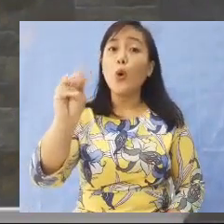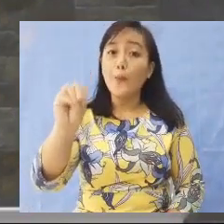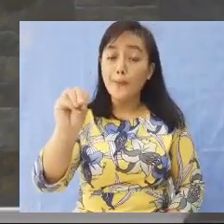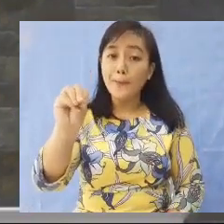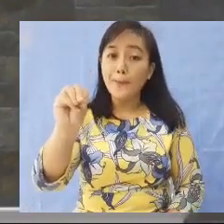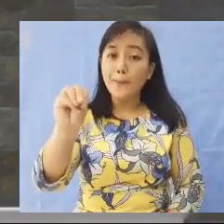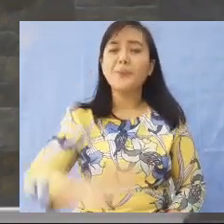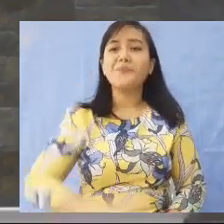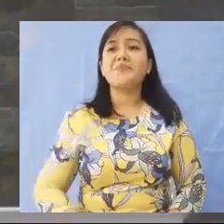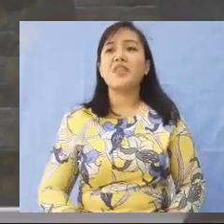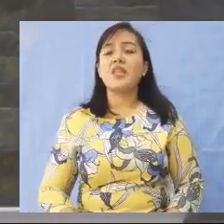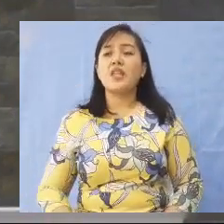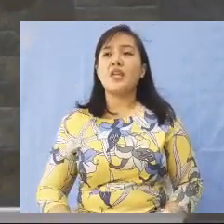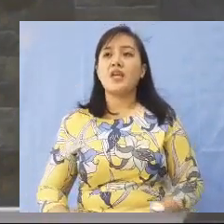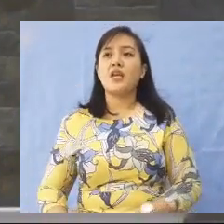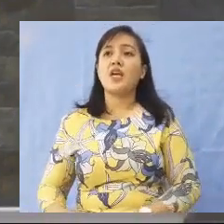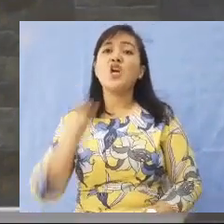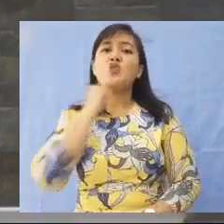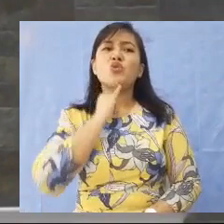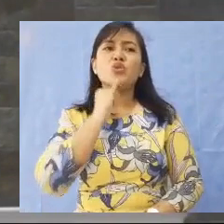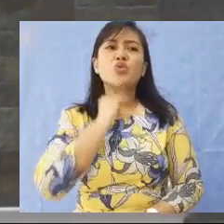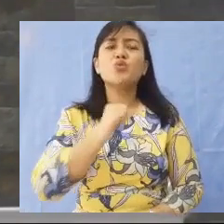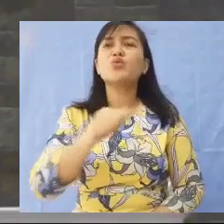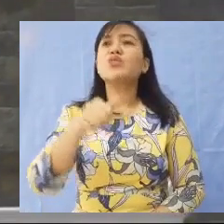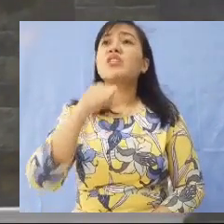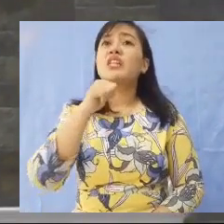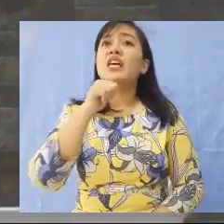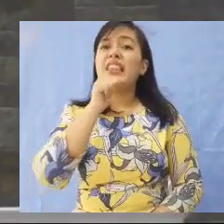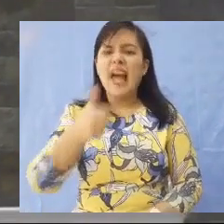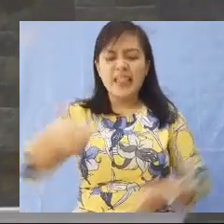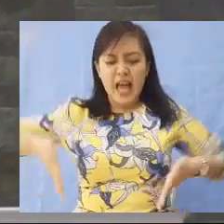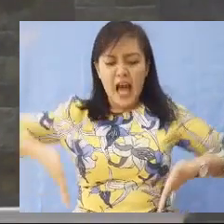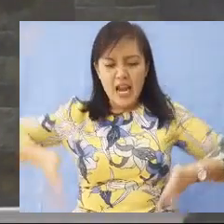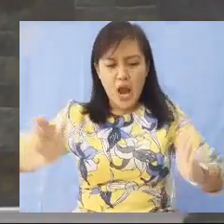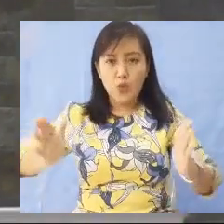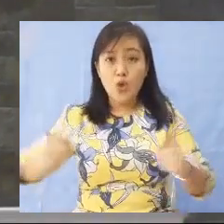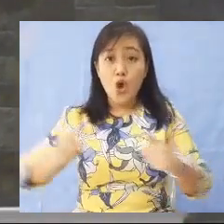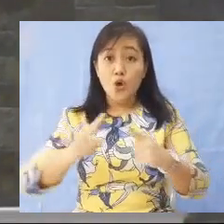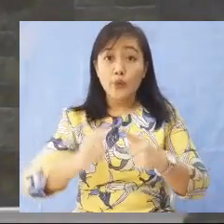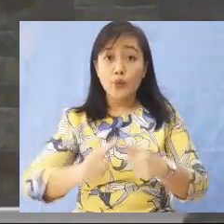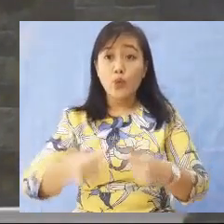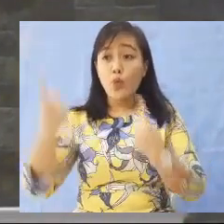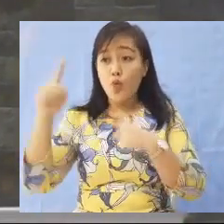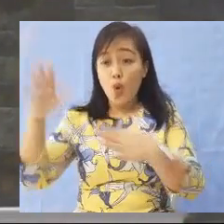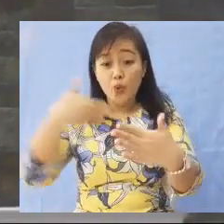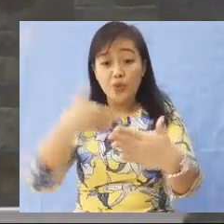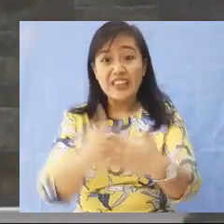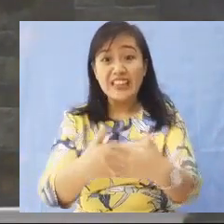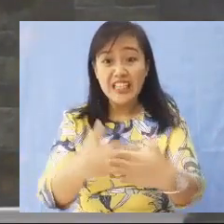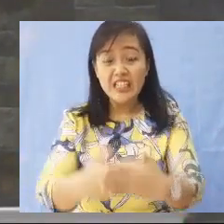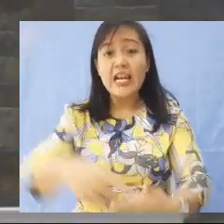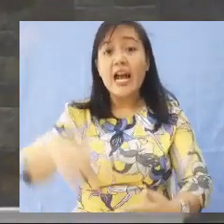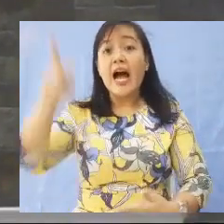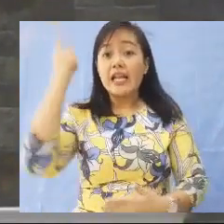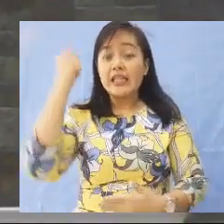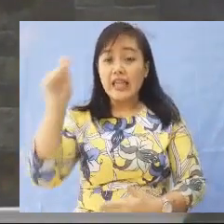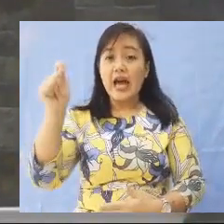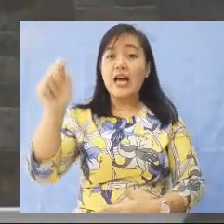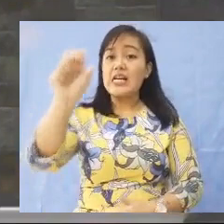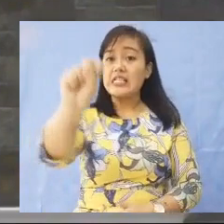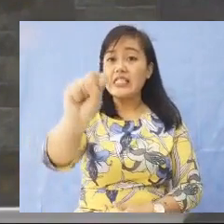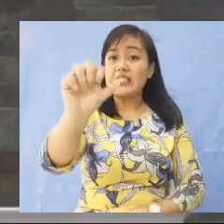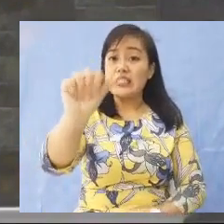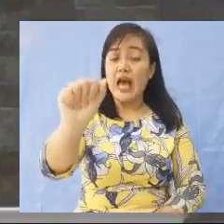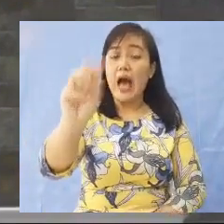by the book or word for word dun sa kanilang law, ay bawal po yung ginawa ng Panginoon. Bawal. Kaya nga